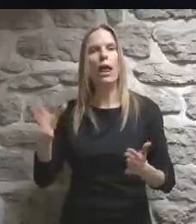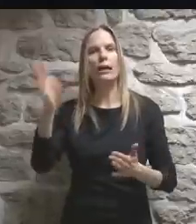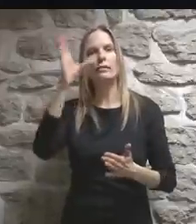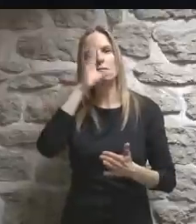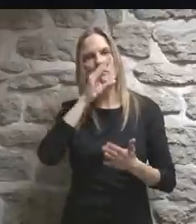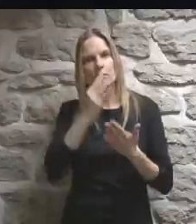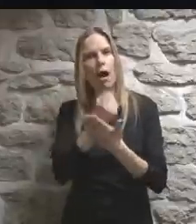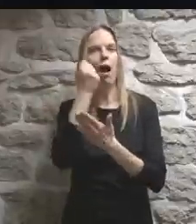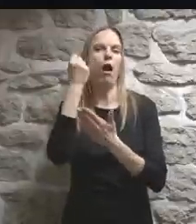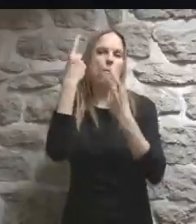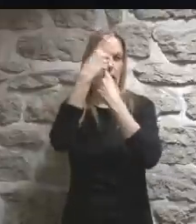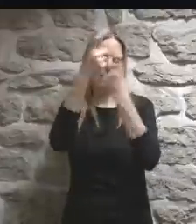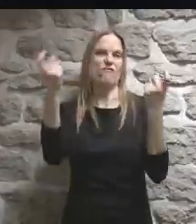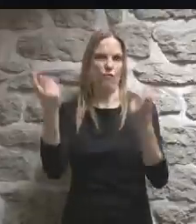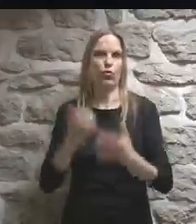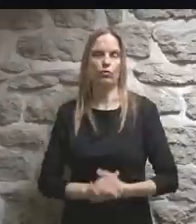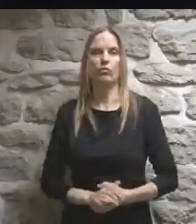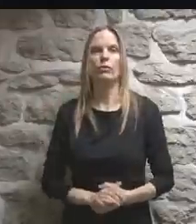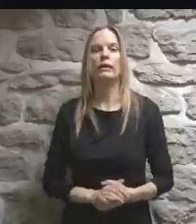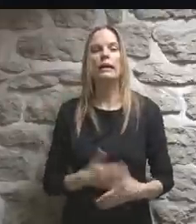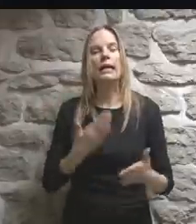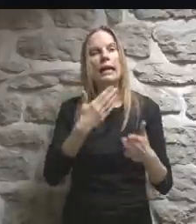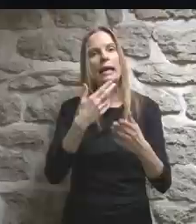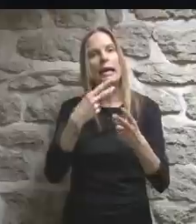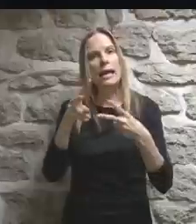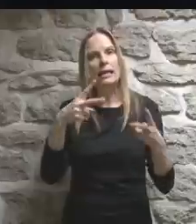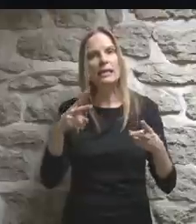informatsiooni. Eri rahvusrühmad, nagu ma ütlesin,